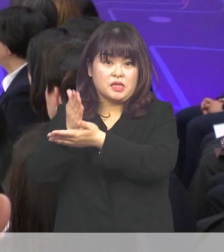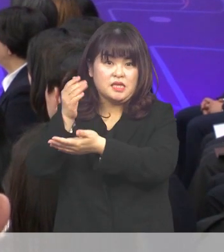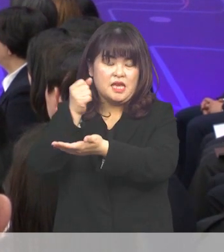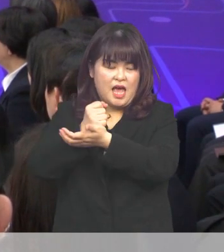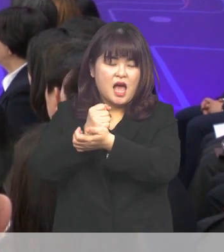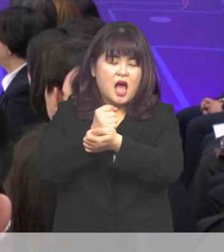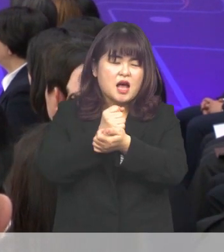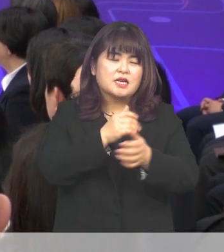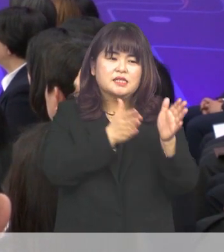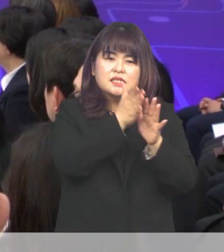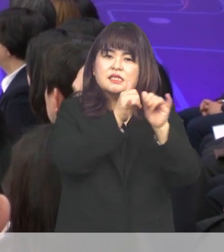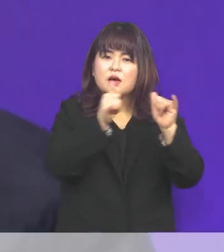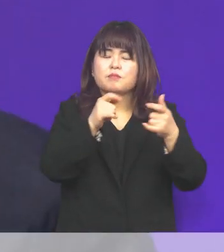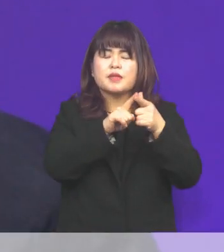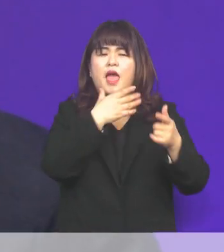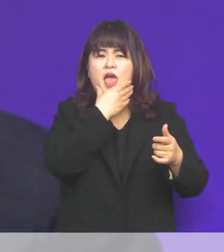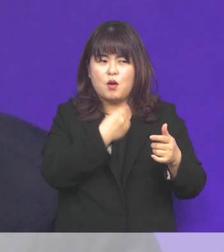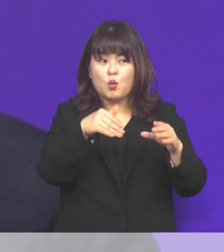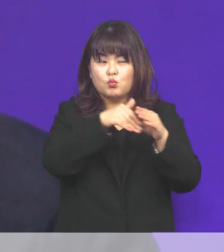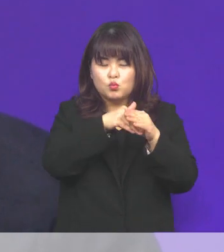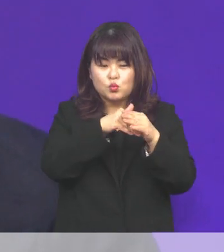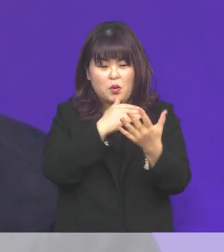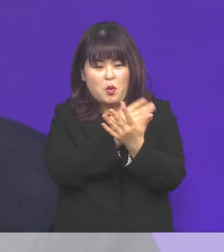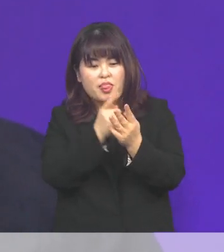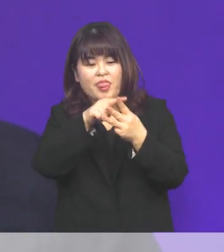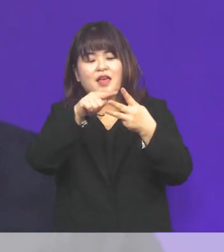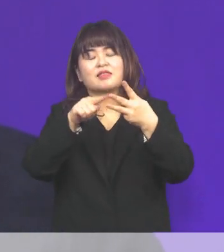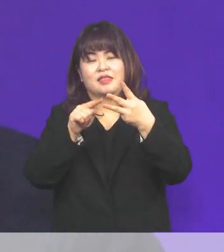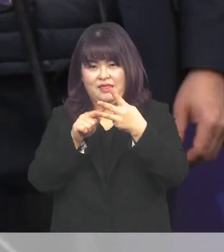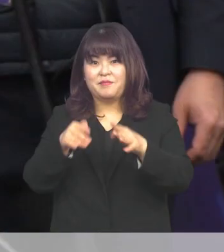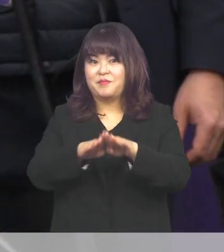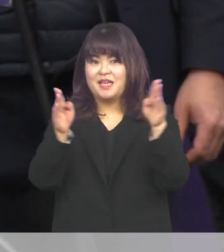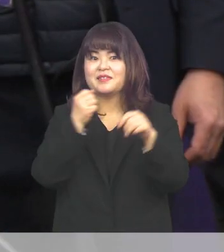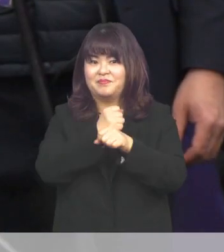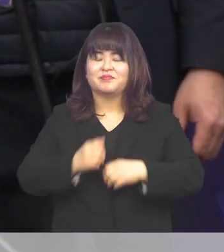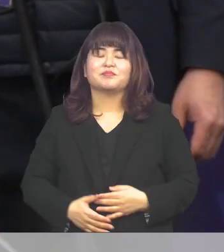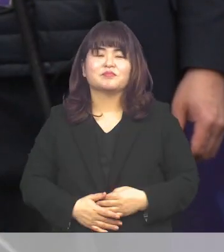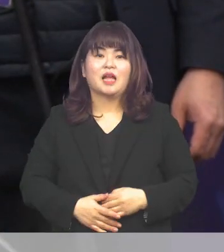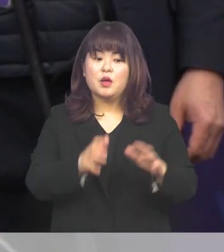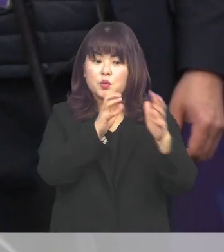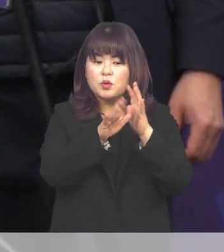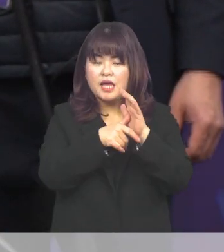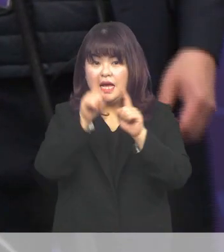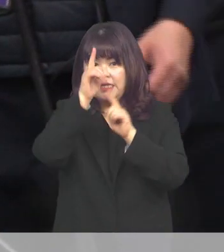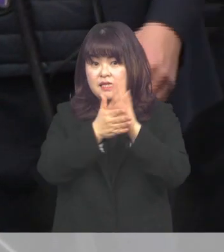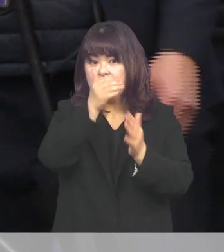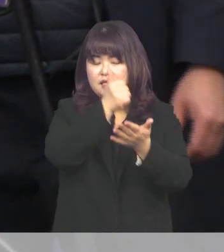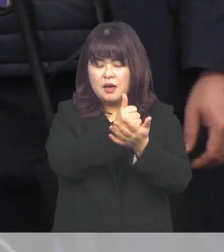시민이 행복한 매력있는 문화교육도시 등 3개 세션으로 나뉘어 진행되었습니다. 이날 토론회에서 이상일